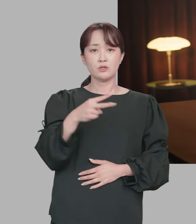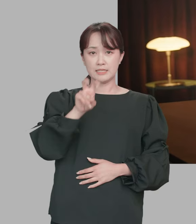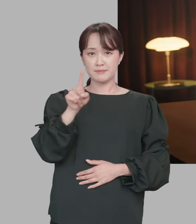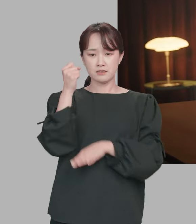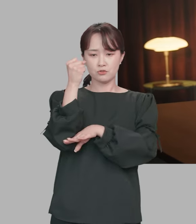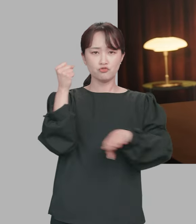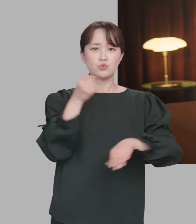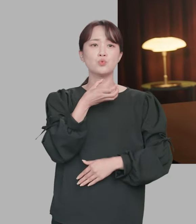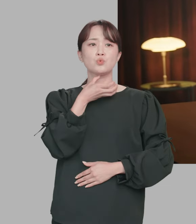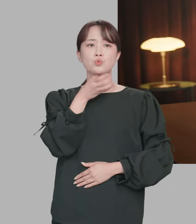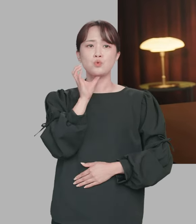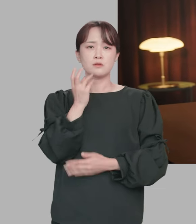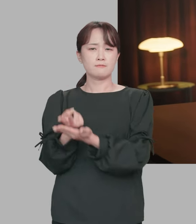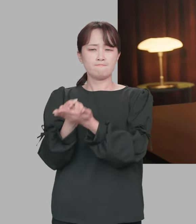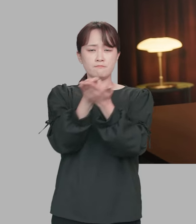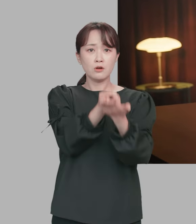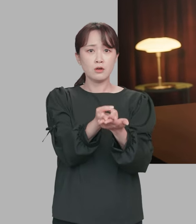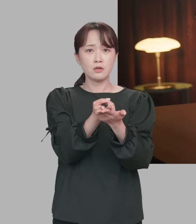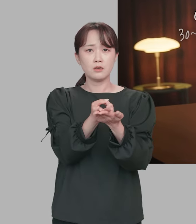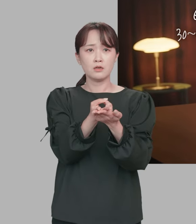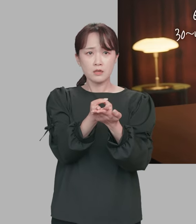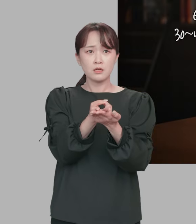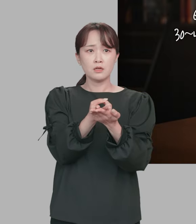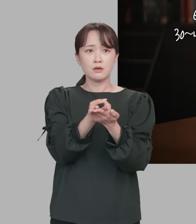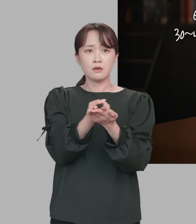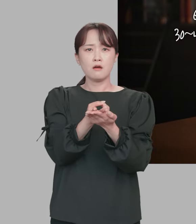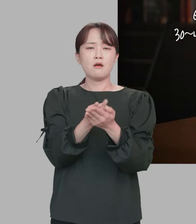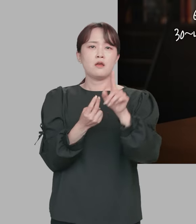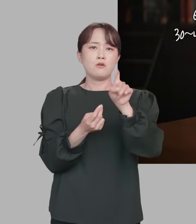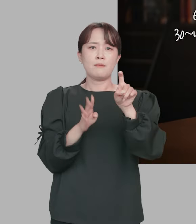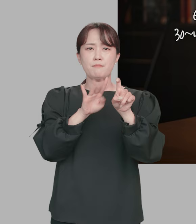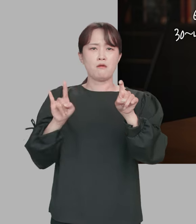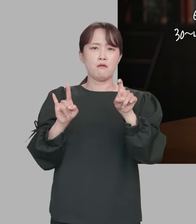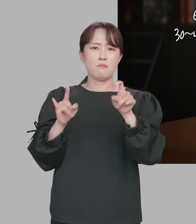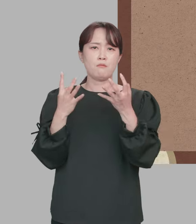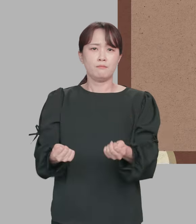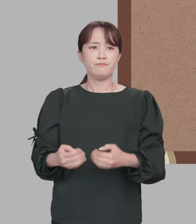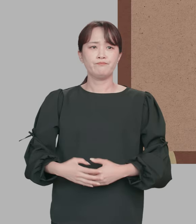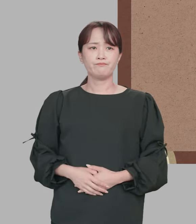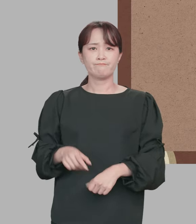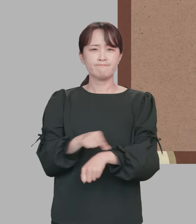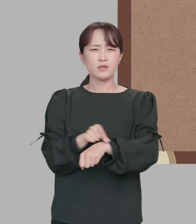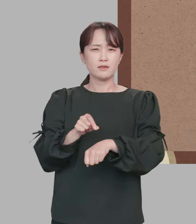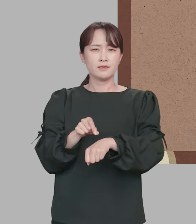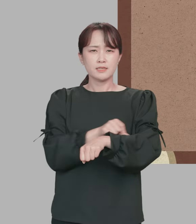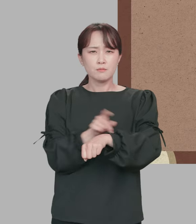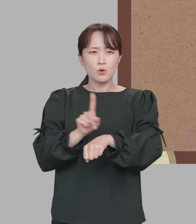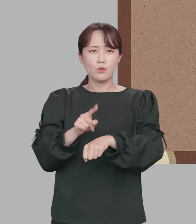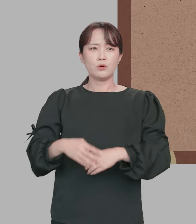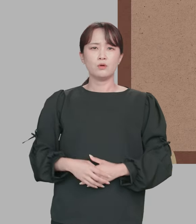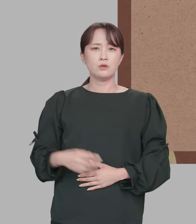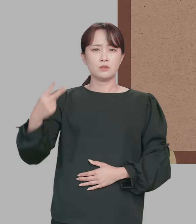2021년 기준 노인의 입원 일수는 30, 40대와 비교하여 무려 11배나 높습니다. 특히